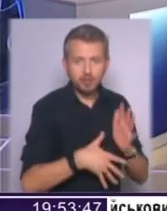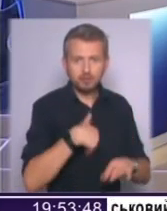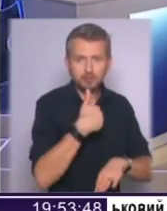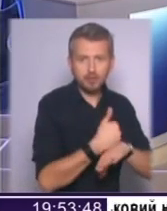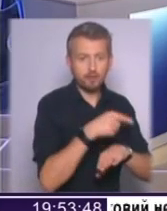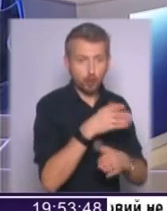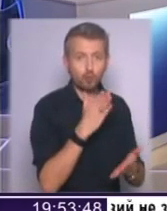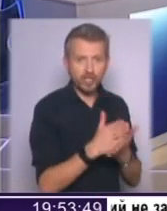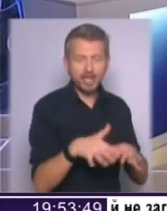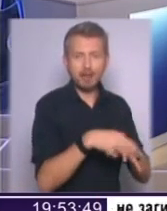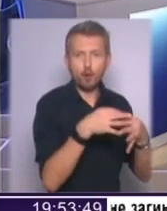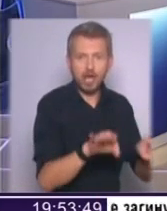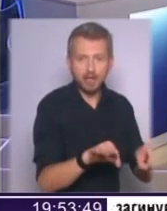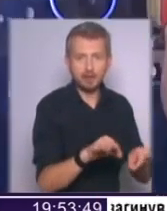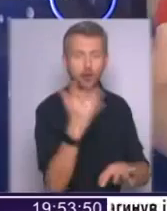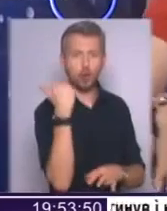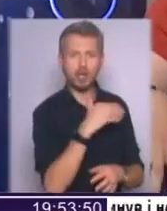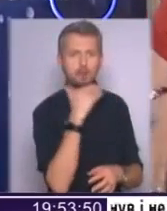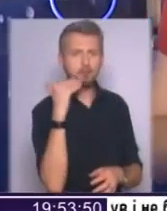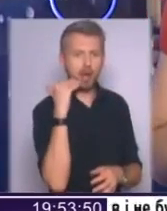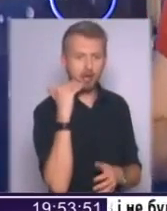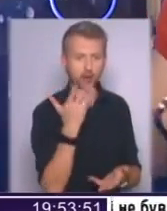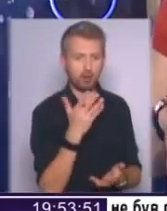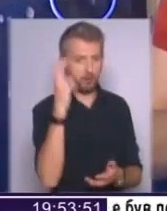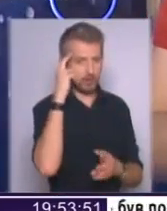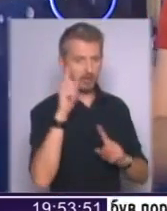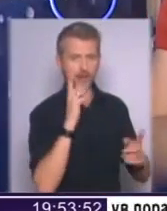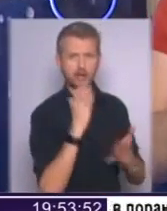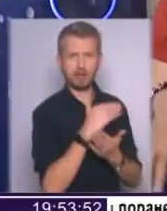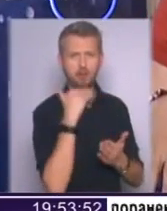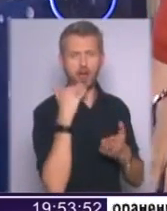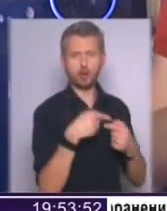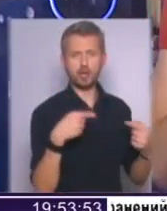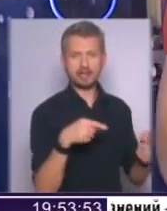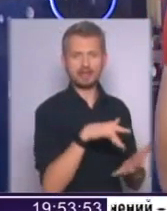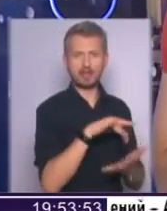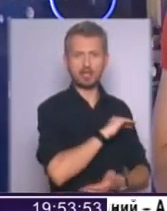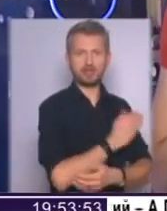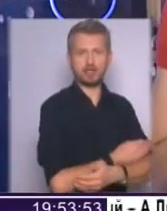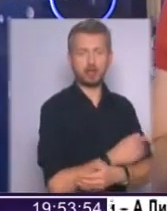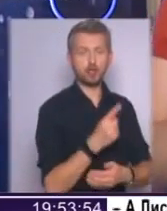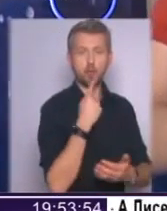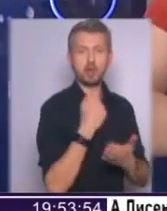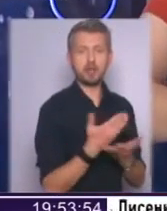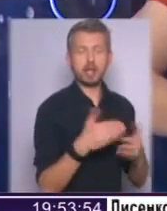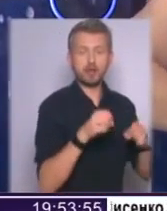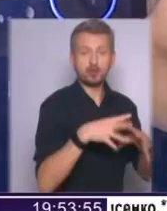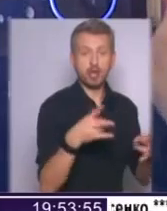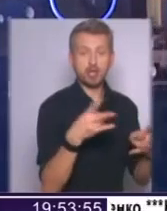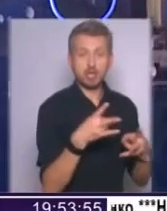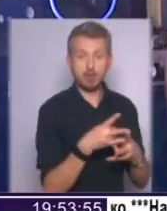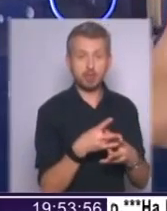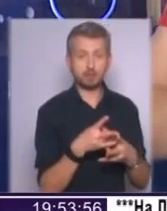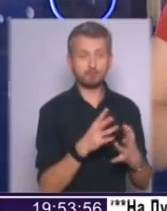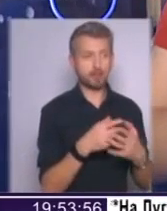є демократія. Коли дуже багато є, от, наприклад, в Київраді, є дуже багато різних центрів сили. Для того, щоб прийняти будь-яке рішення, треба виробити з